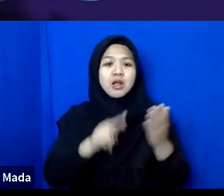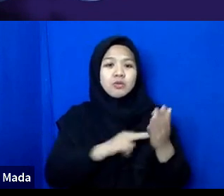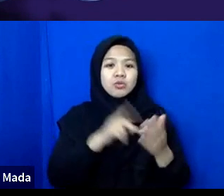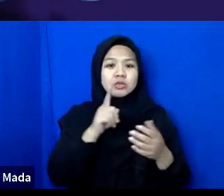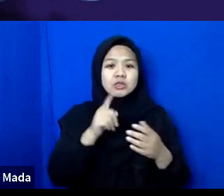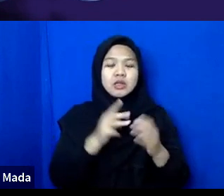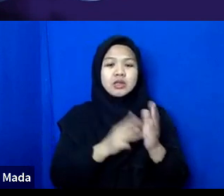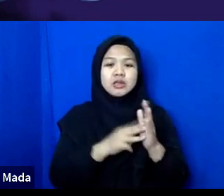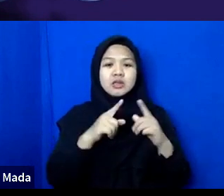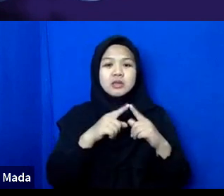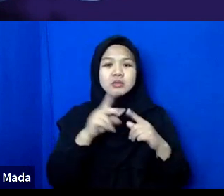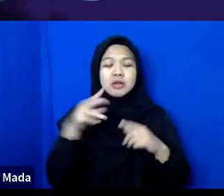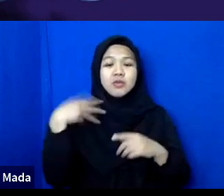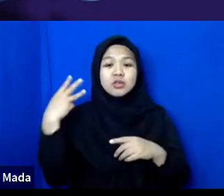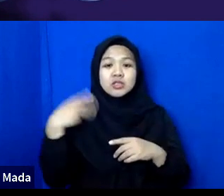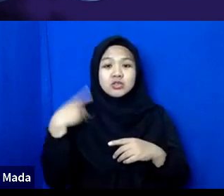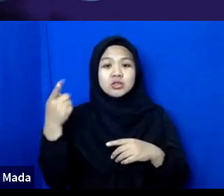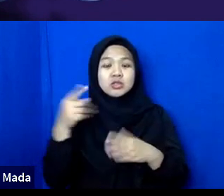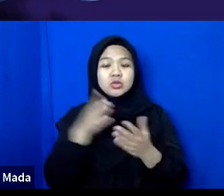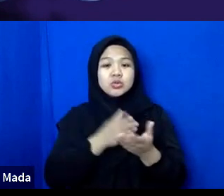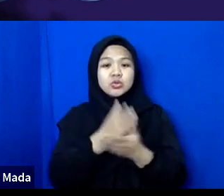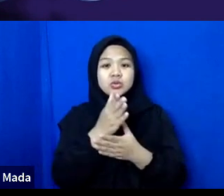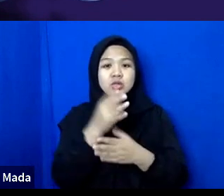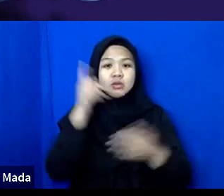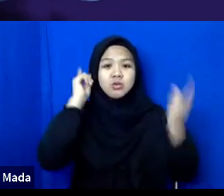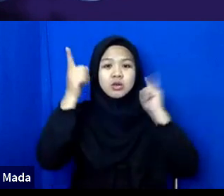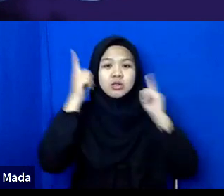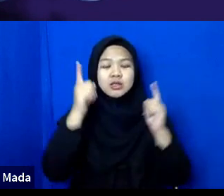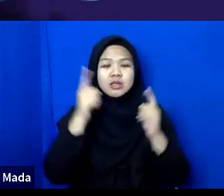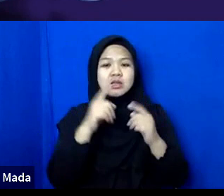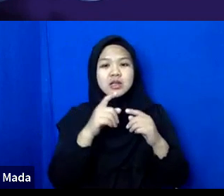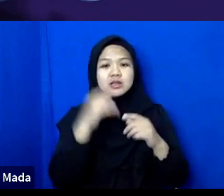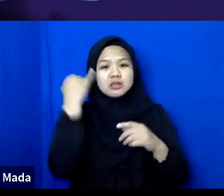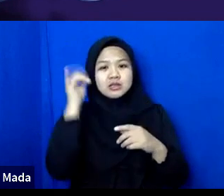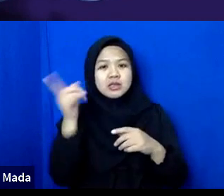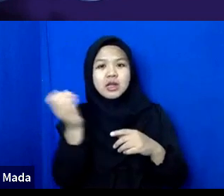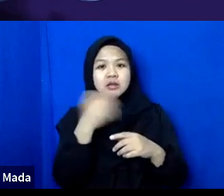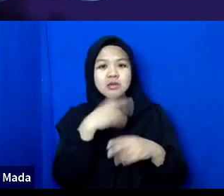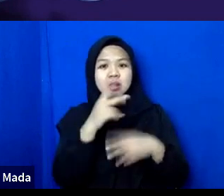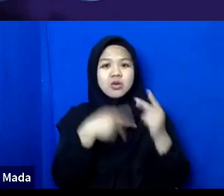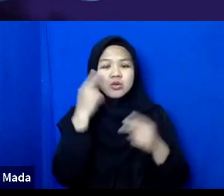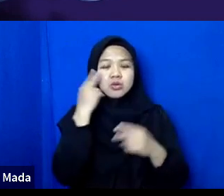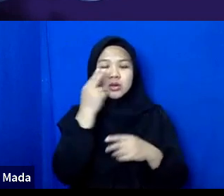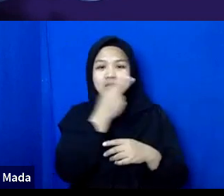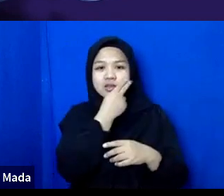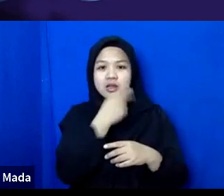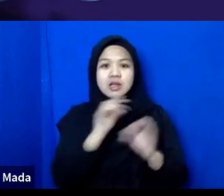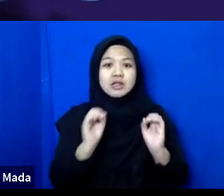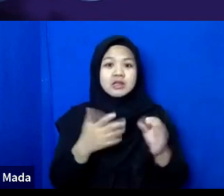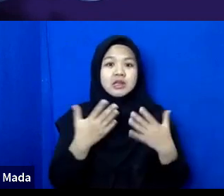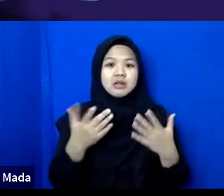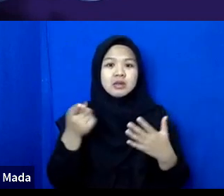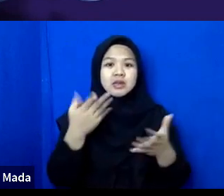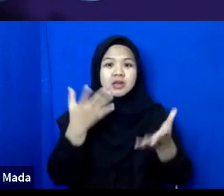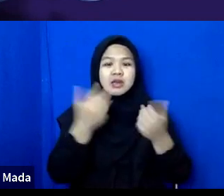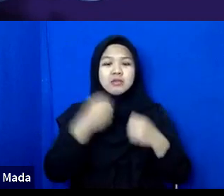dia dimiliki Washington sekarang ngambil jurusan political science jangka bilang kalau dia senang netra yang terjadi adalah